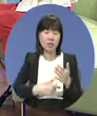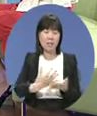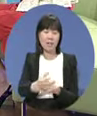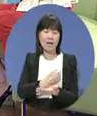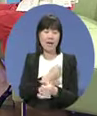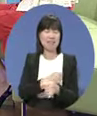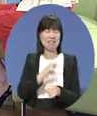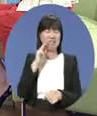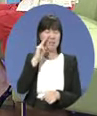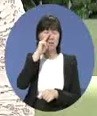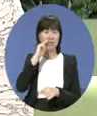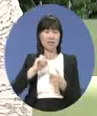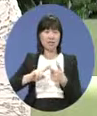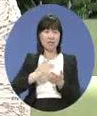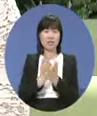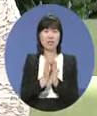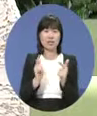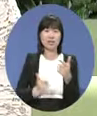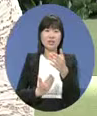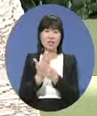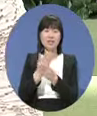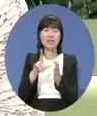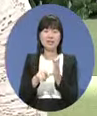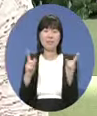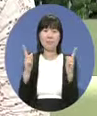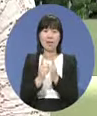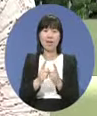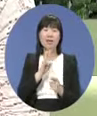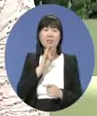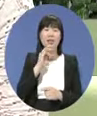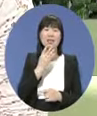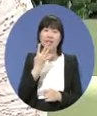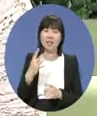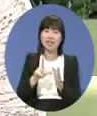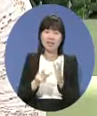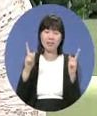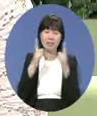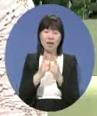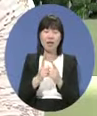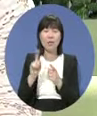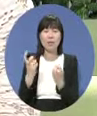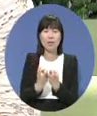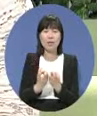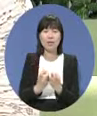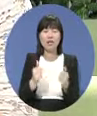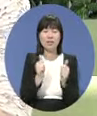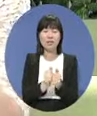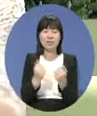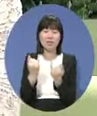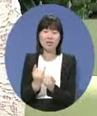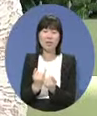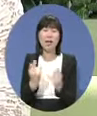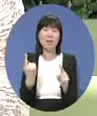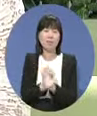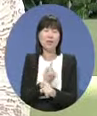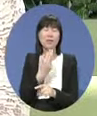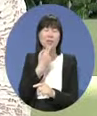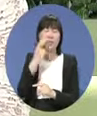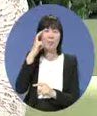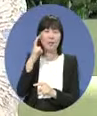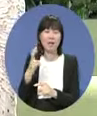거 이런 질투 이런 것들이 이제 좀 생기는 시기고요. 만 4세가 되면 어떻게 되냐면 아 남자 여자가 안